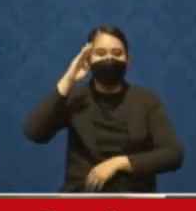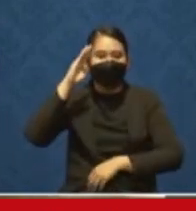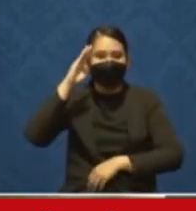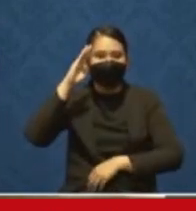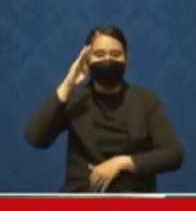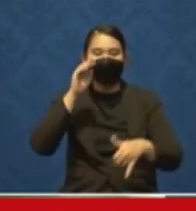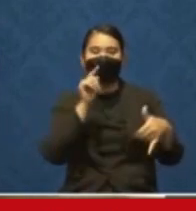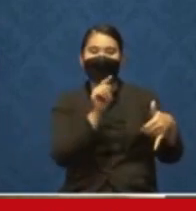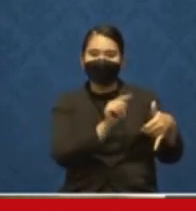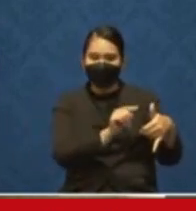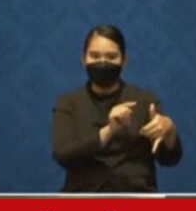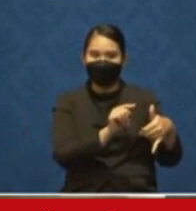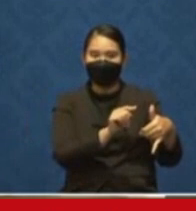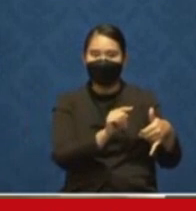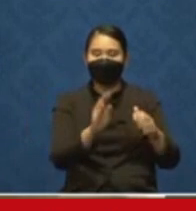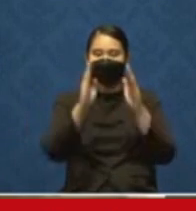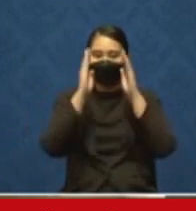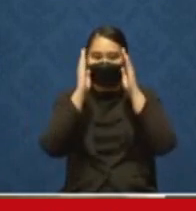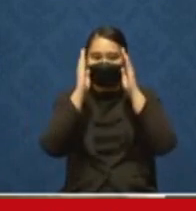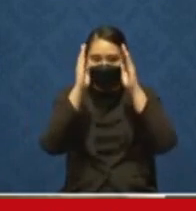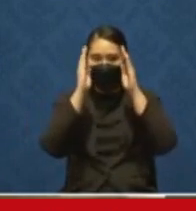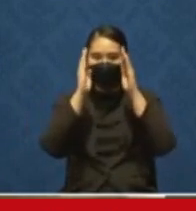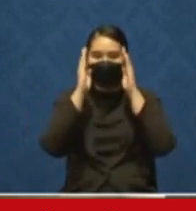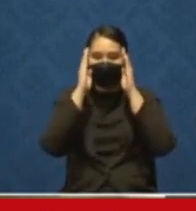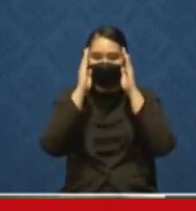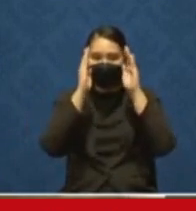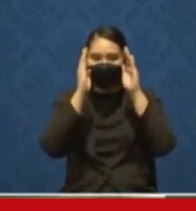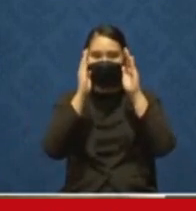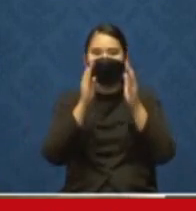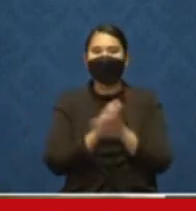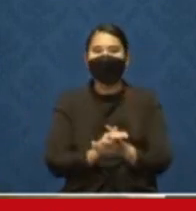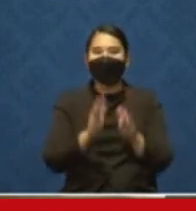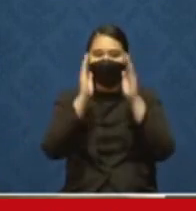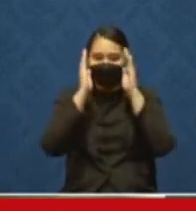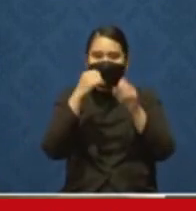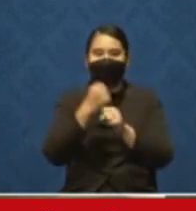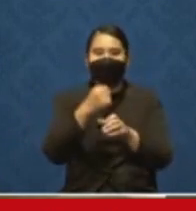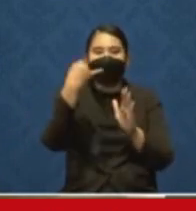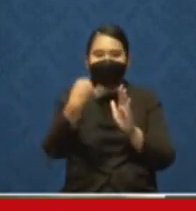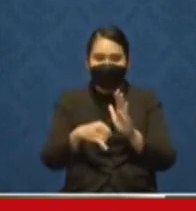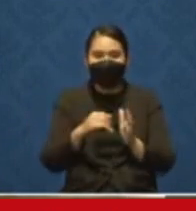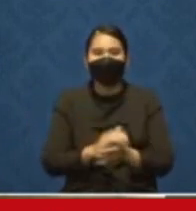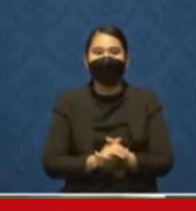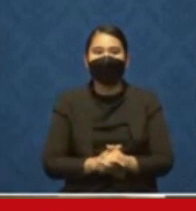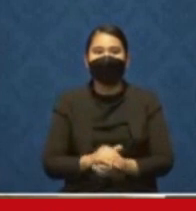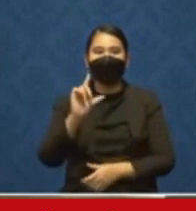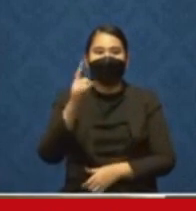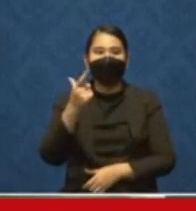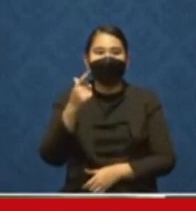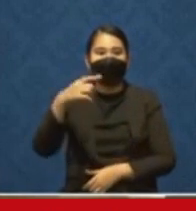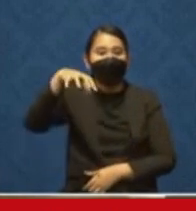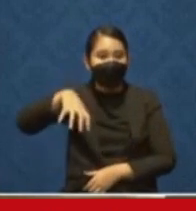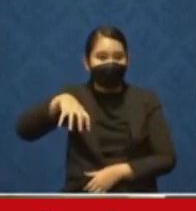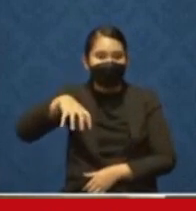นี้และแถมหลักฐานพร้อมที่จะเอาผิดว่าพลเอกประยุทธ์เนี่ยและจง